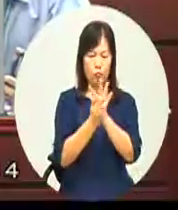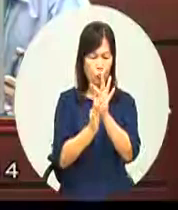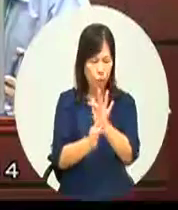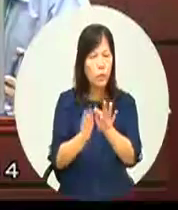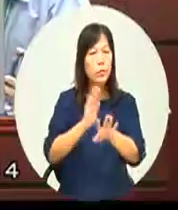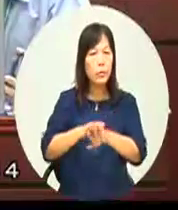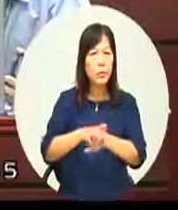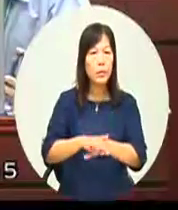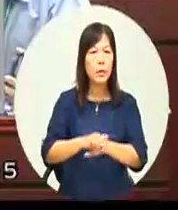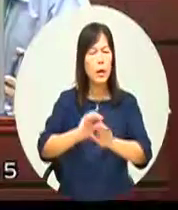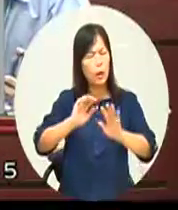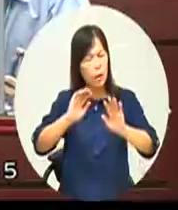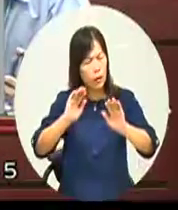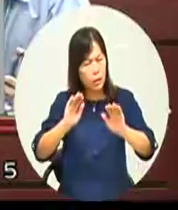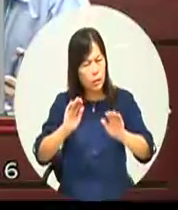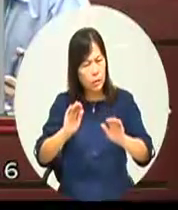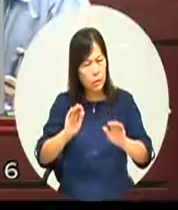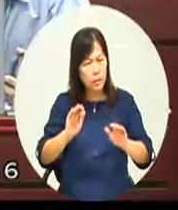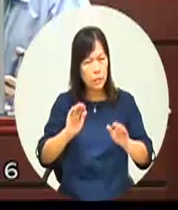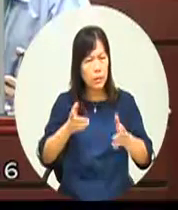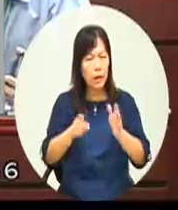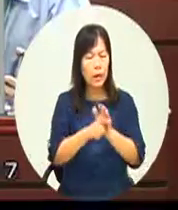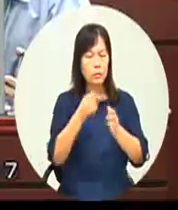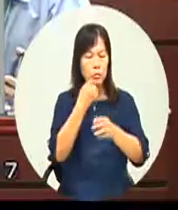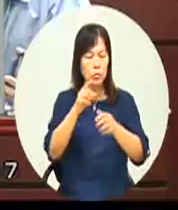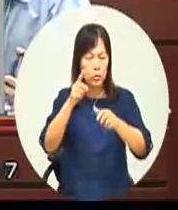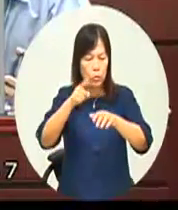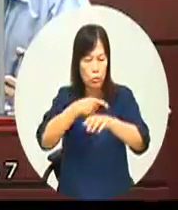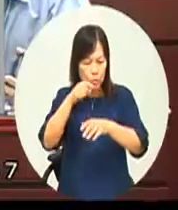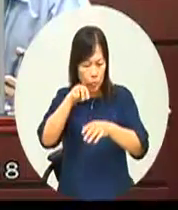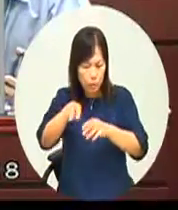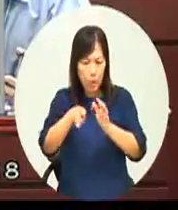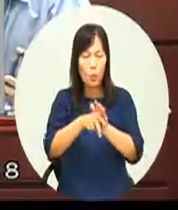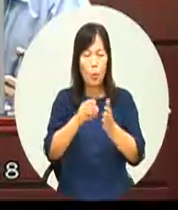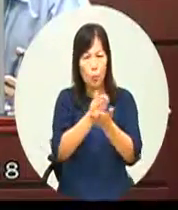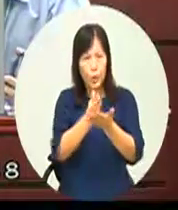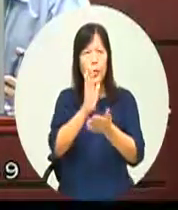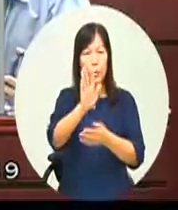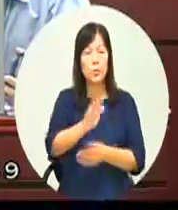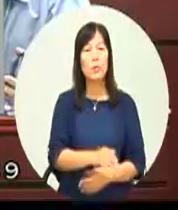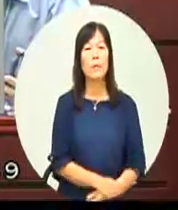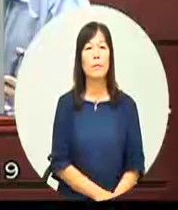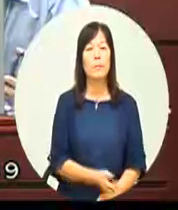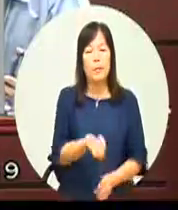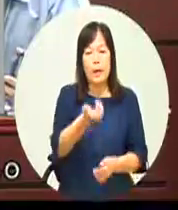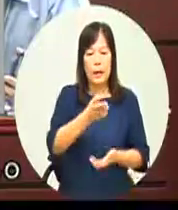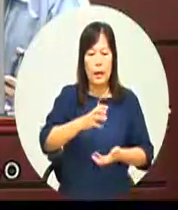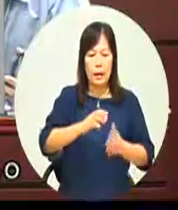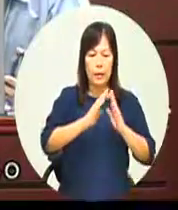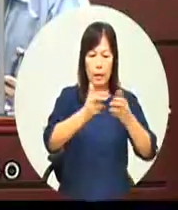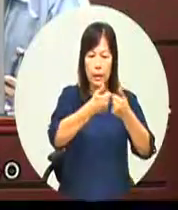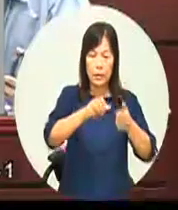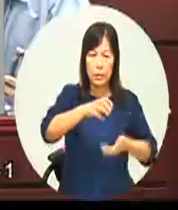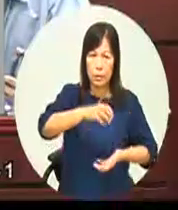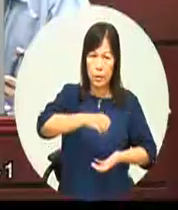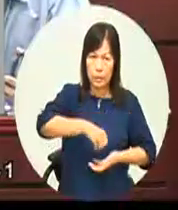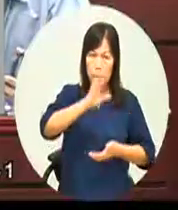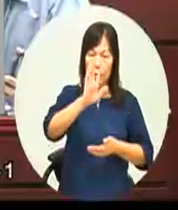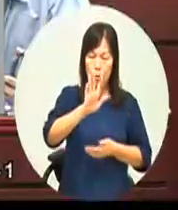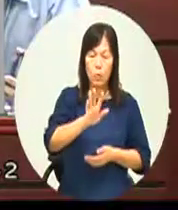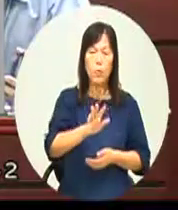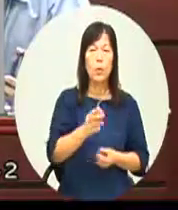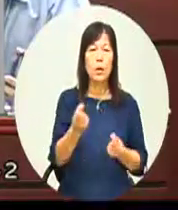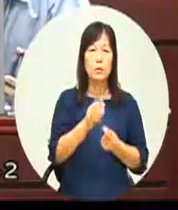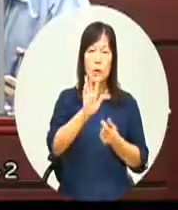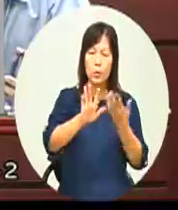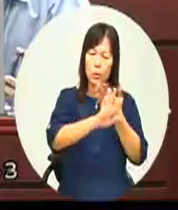当然这个是从系统交流道的角度来看。那就像刚才议员所提到的，还有其他